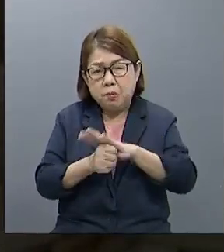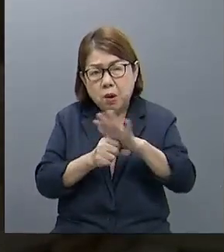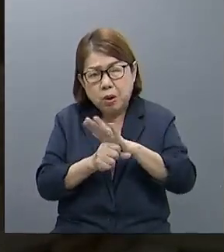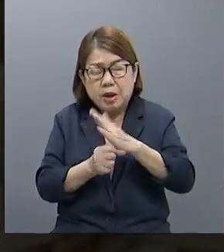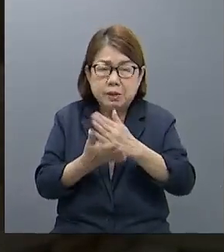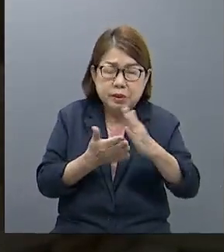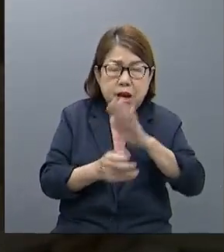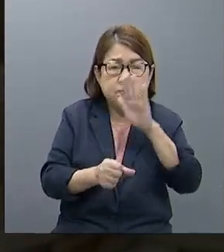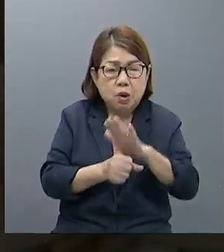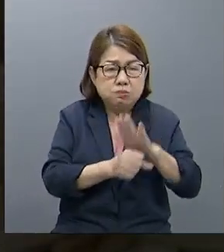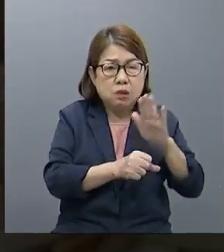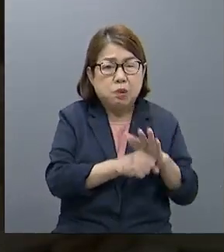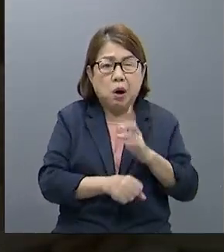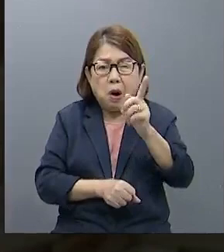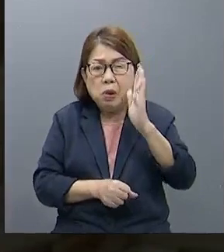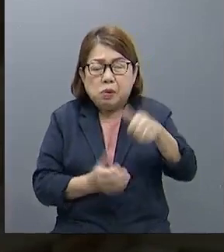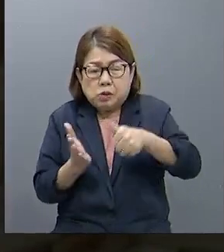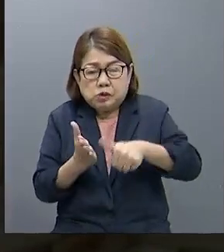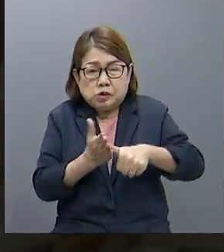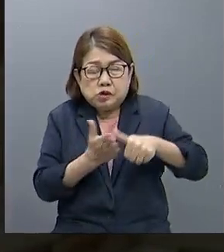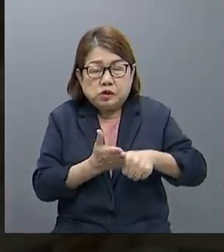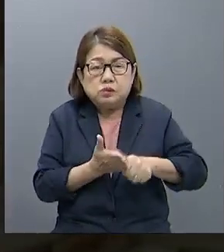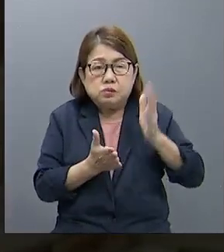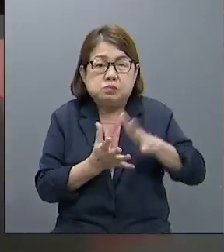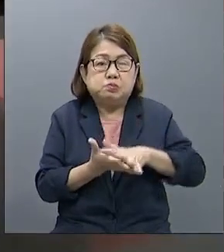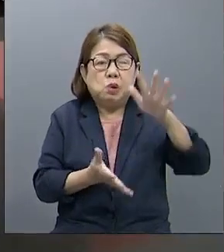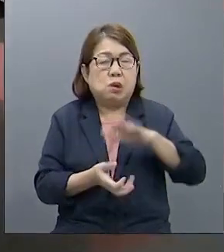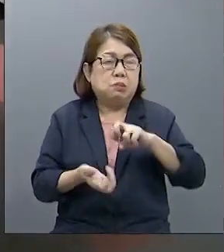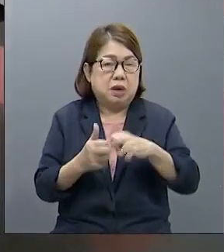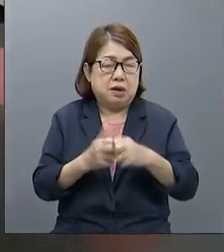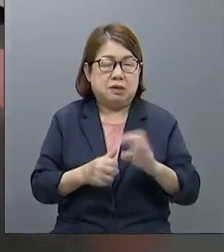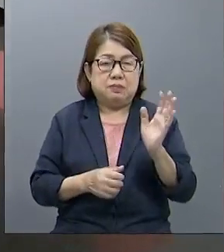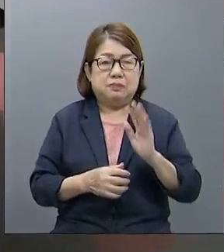านี่ค่ะคือปัจจัยเสี่ยงที่สำคัญอีกตัวหนึ่งต่อภาคอสังหาริมทรัพย์ไทยค่ะ ค่ะขอบคุณค่ะ